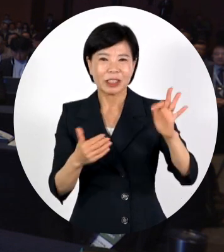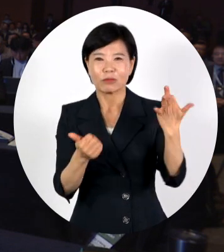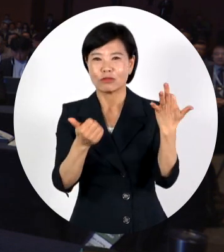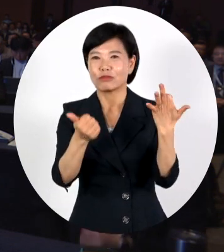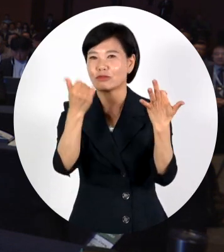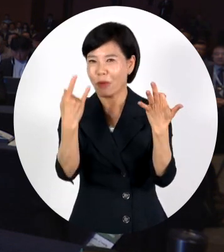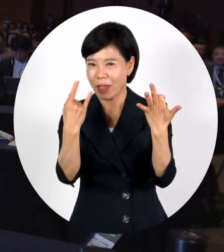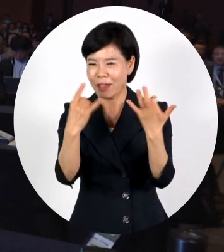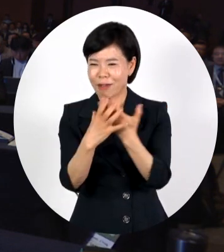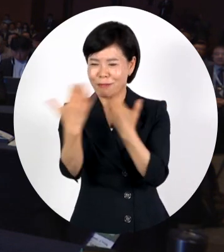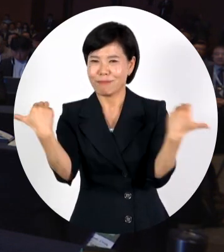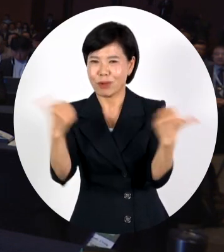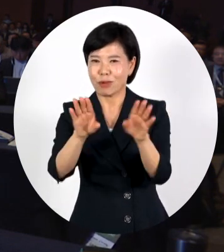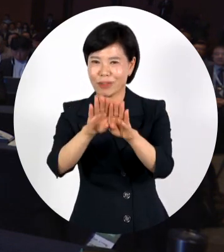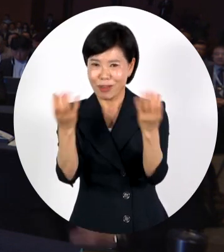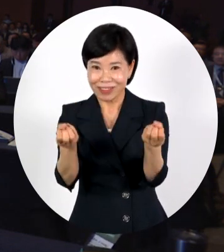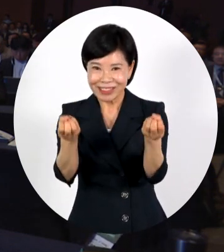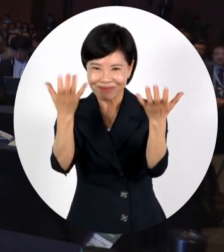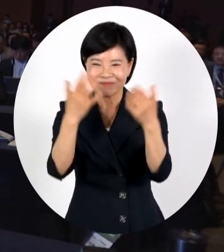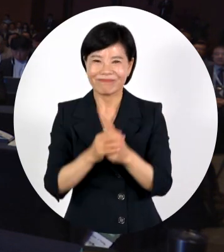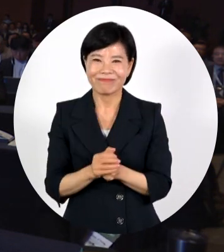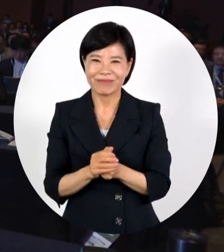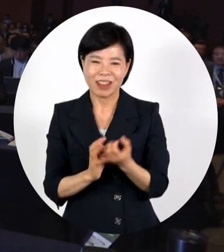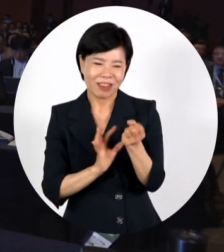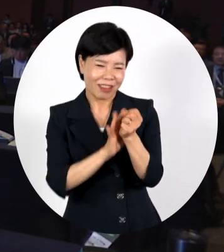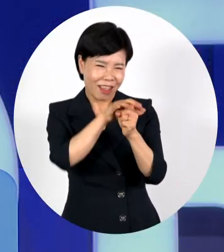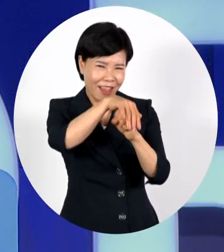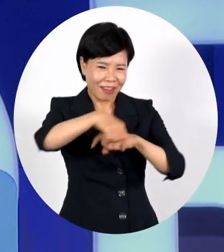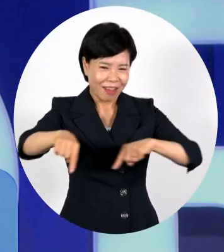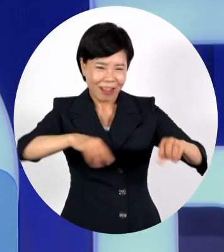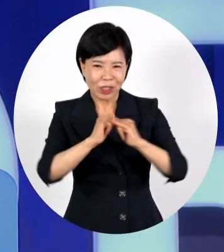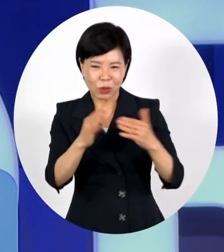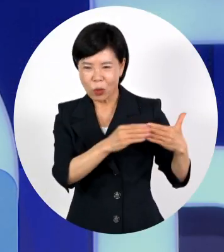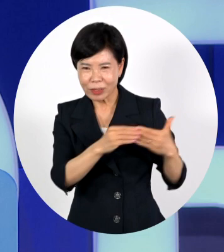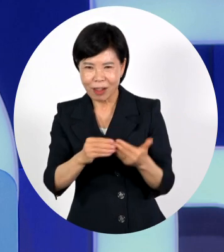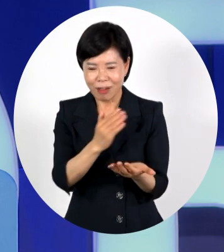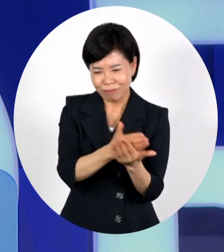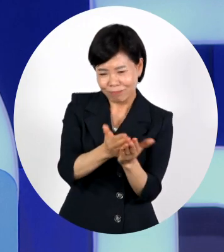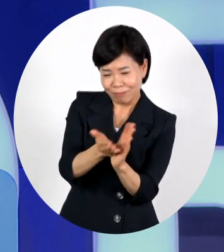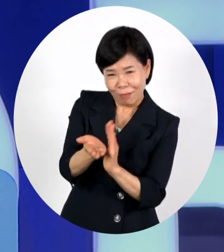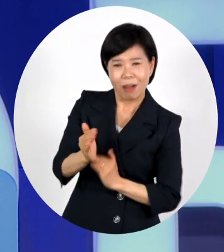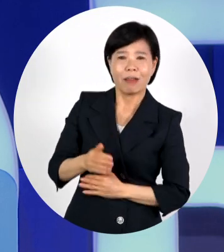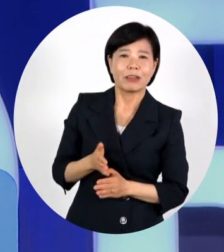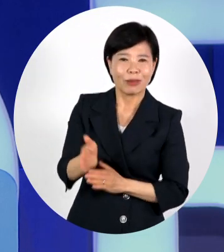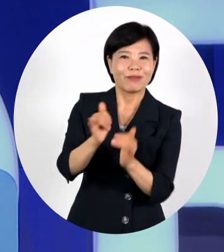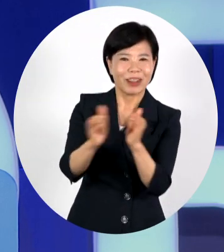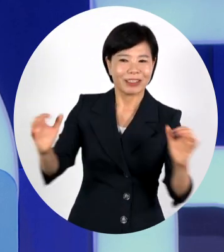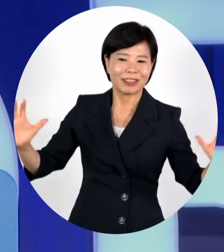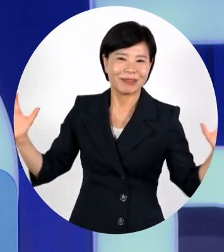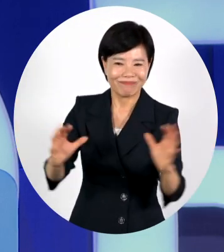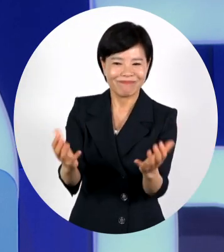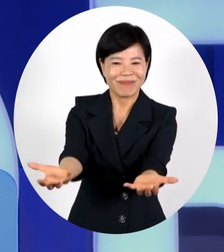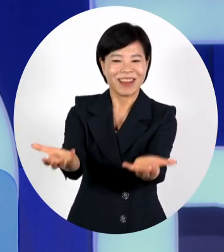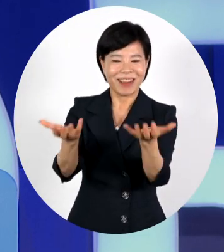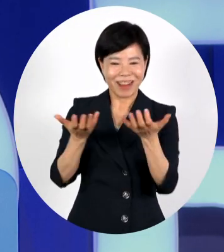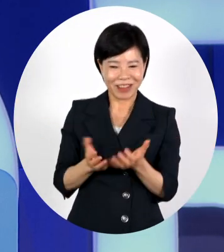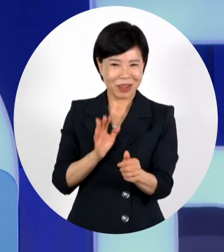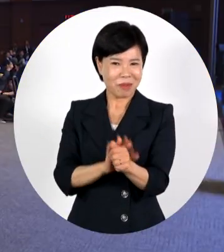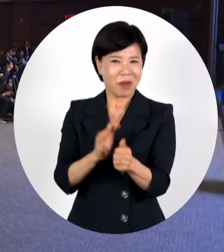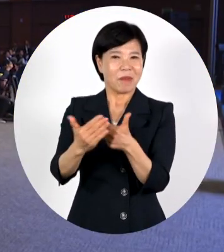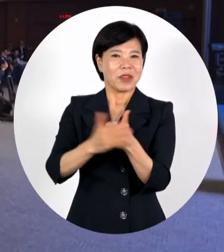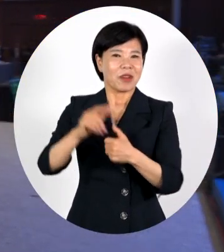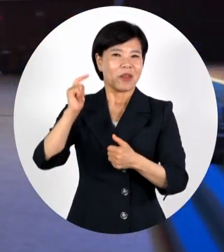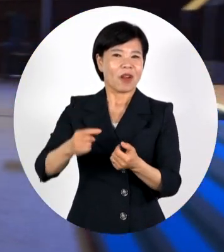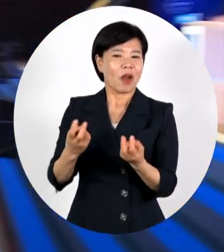제19회 제주포럼 개회식을 열었는데요. 전 세계 지도자들과 각계각층의 전문가들이 모여 글로벌 협력 강화